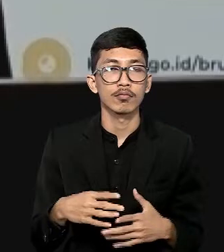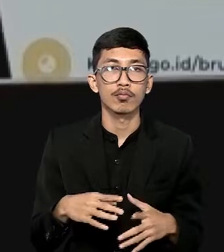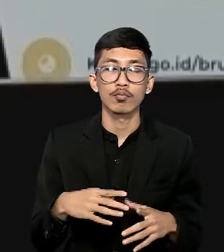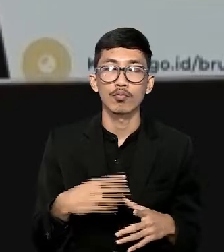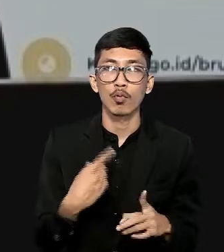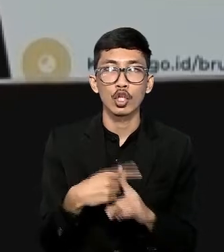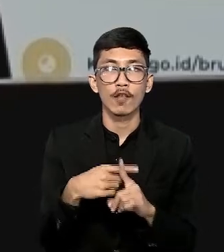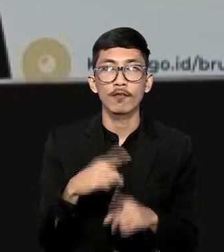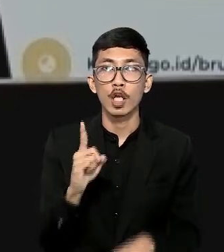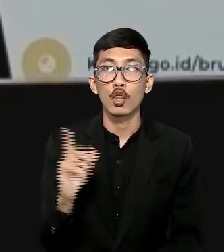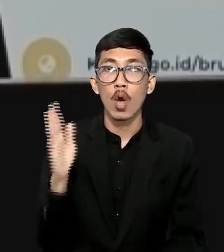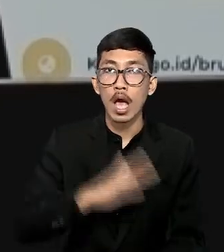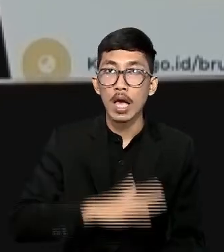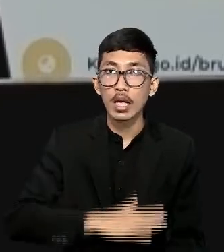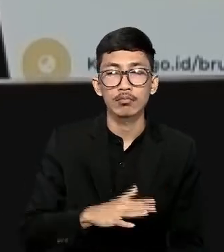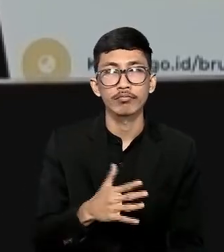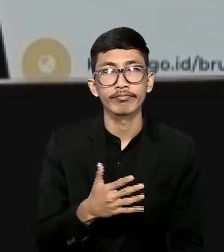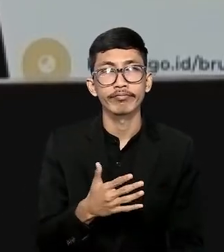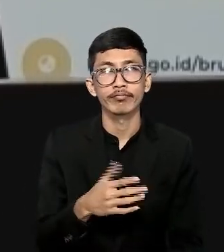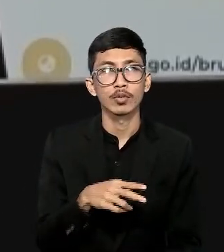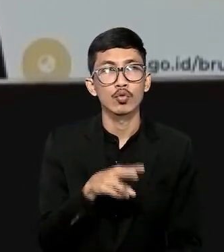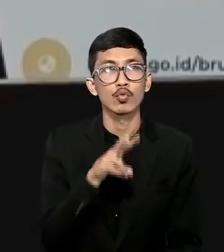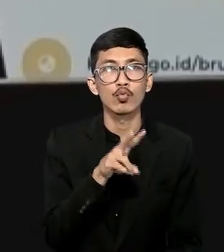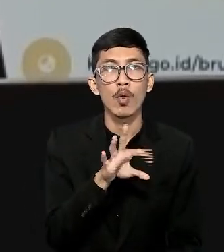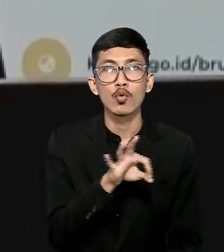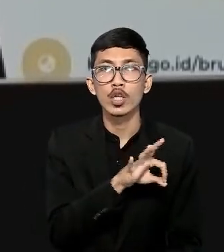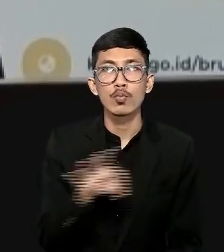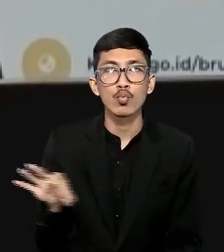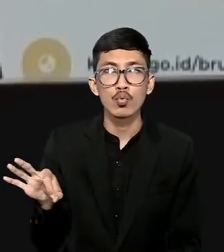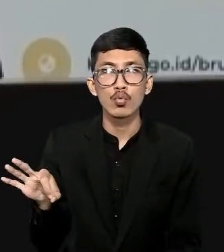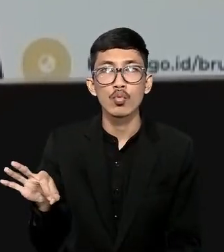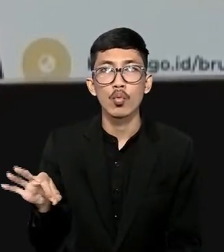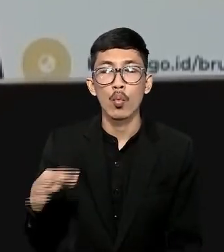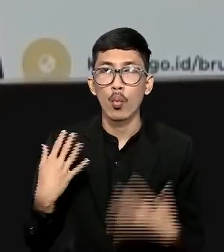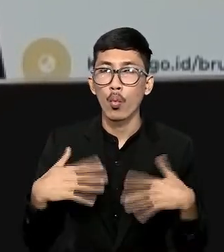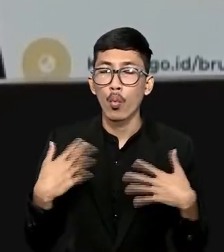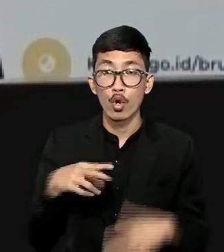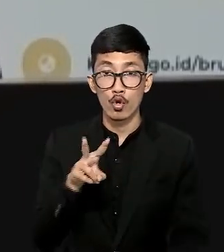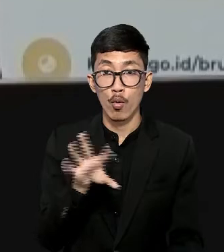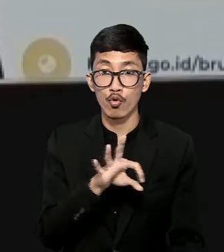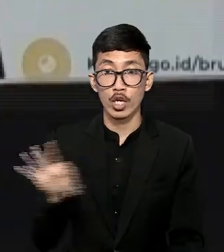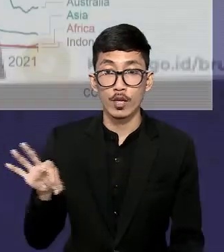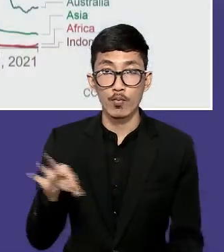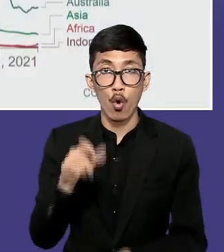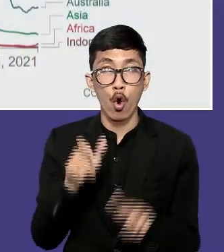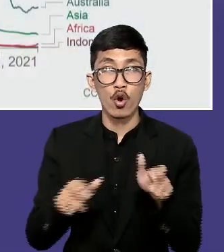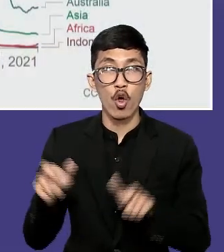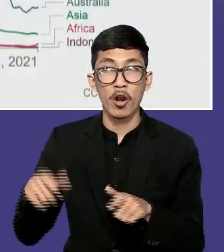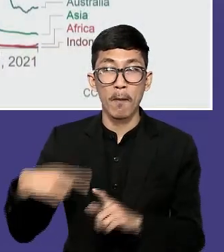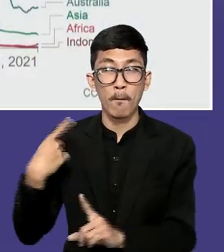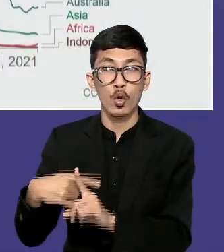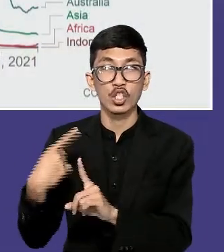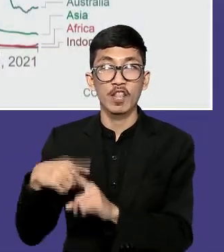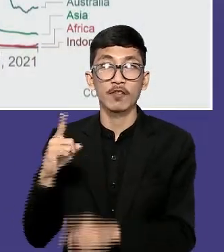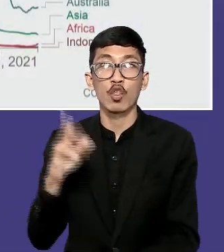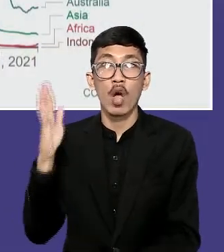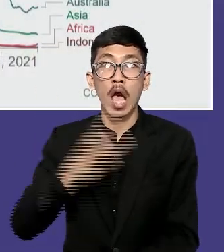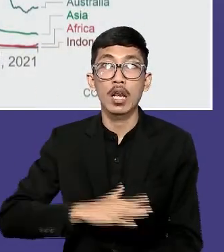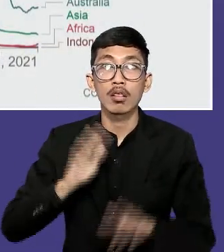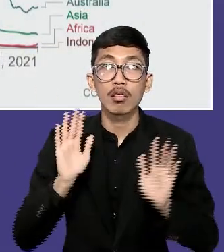yaitu radiat as-nya Rp20.000 di Belgia ada tempat kami tinggal sekarang itu